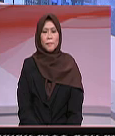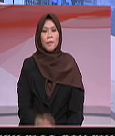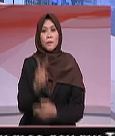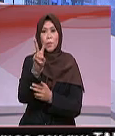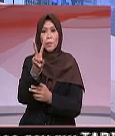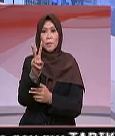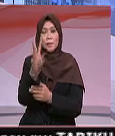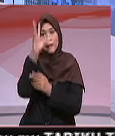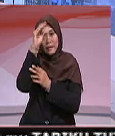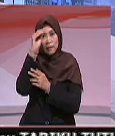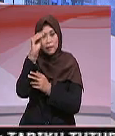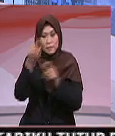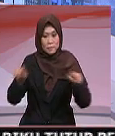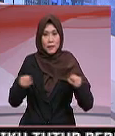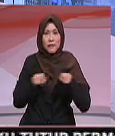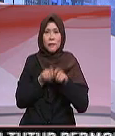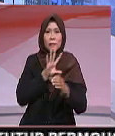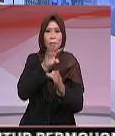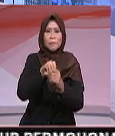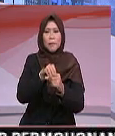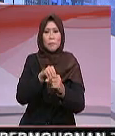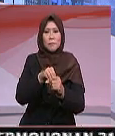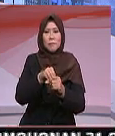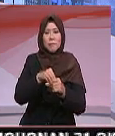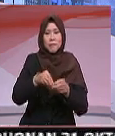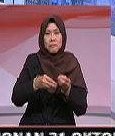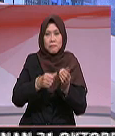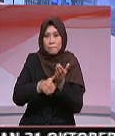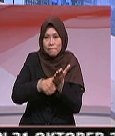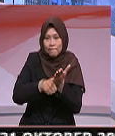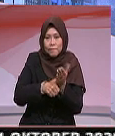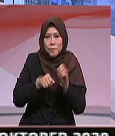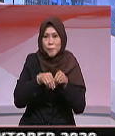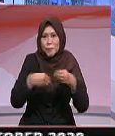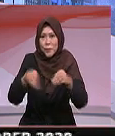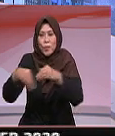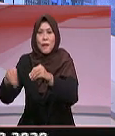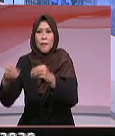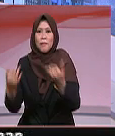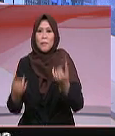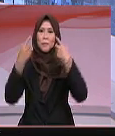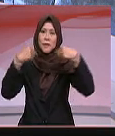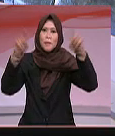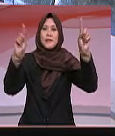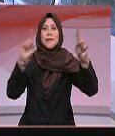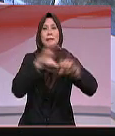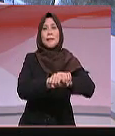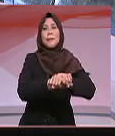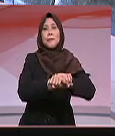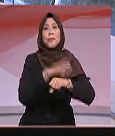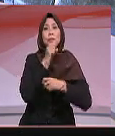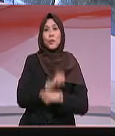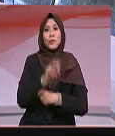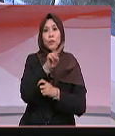Dua lelaki tempatan dipercayai terlibat dengan sindiket pengedaran dadah sejak sebulan lalu berjaya diberkas. Suspek berusia